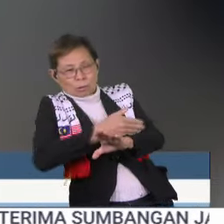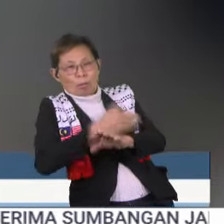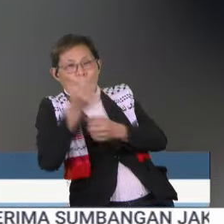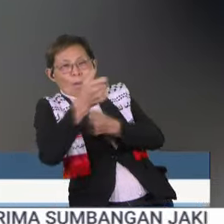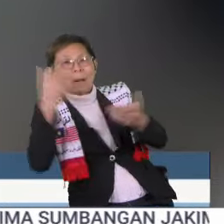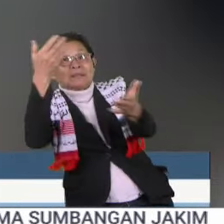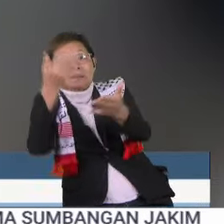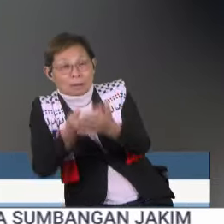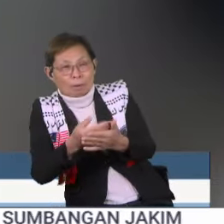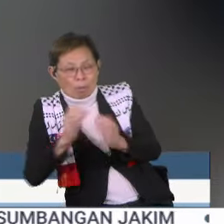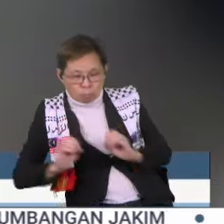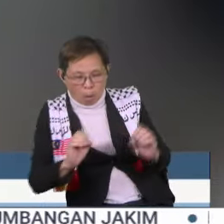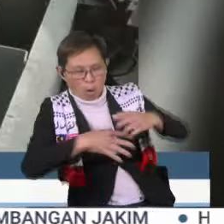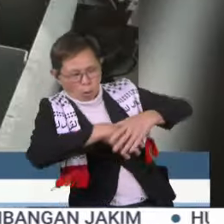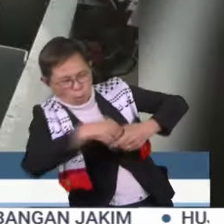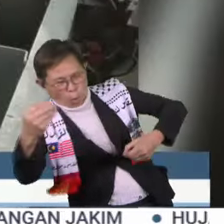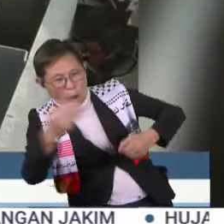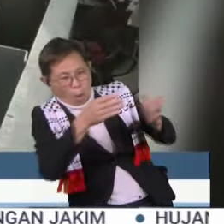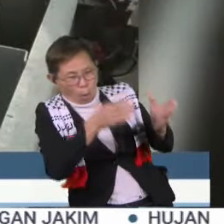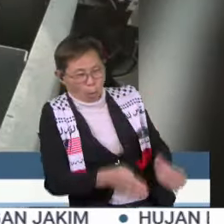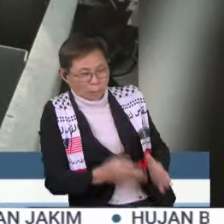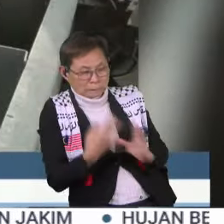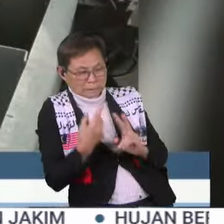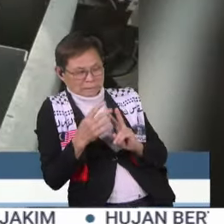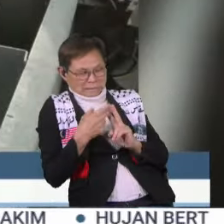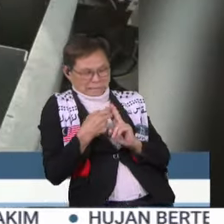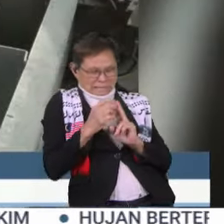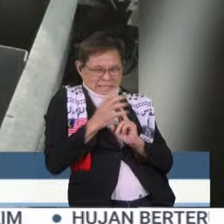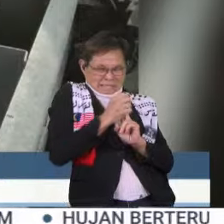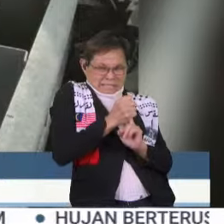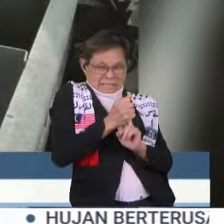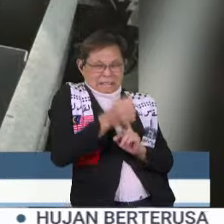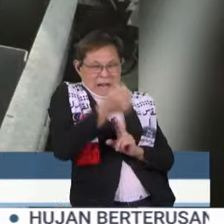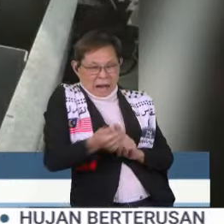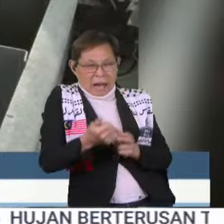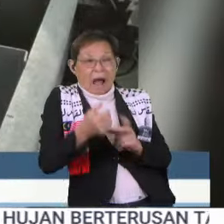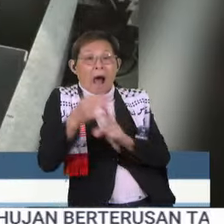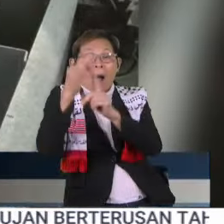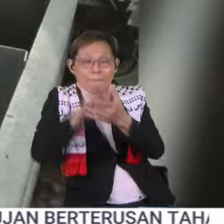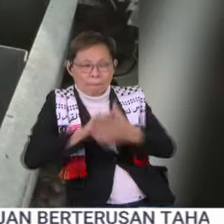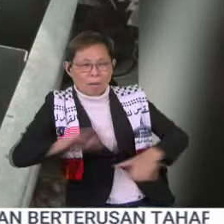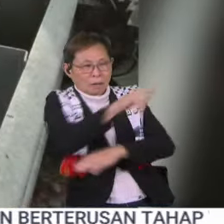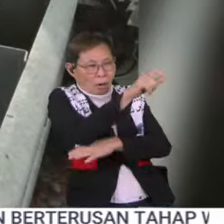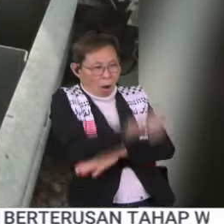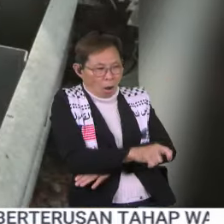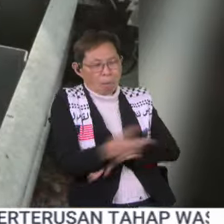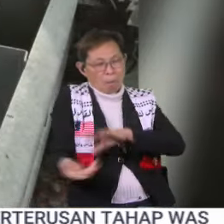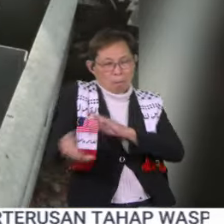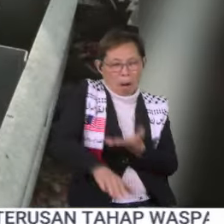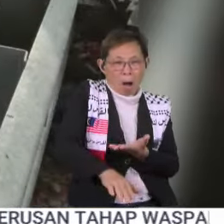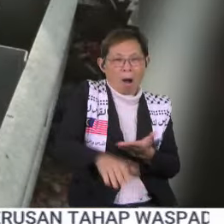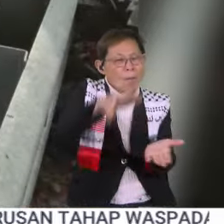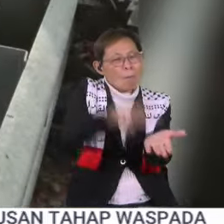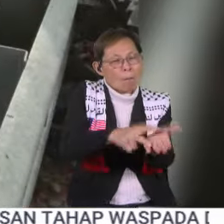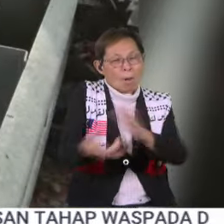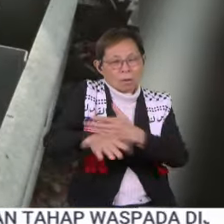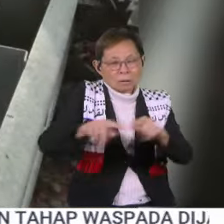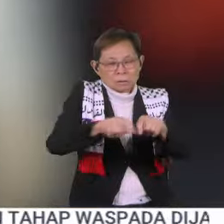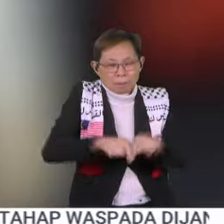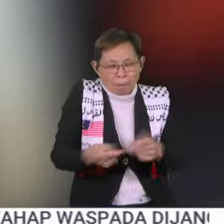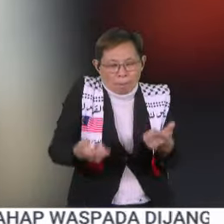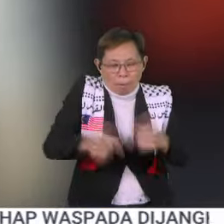bomba. Operasi mengeluarkan mangsa tersepit menggunakan peralatan khas menyelamat dan mangsa disahkan meninggal dunia di lokasi